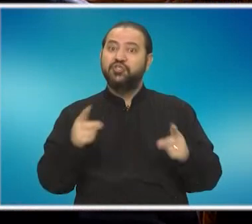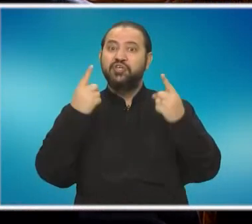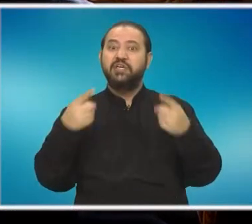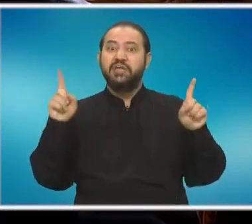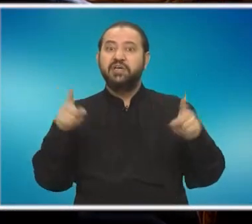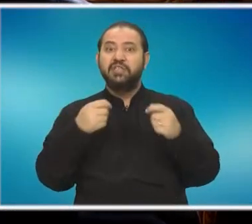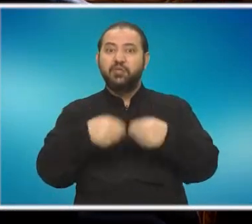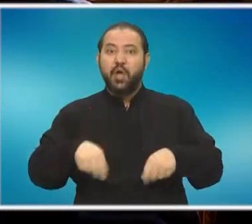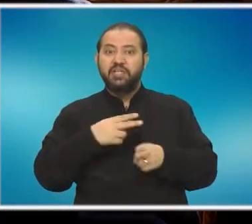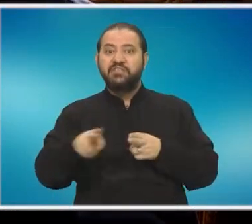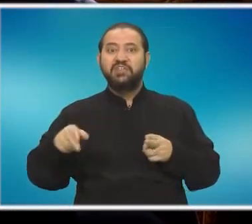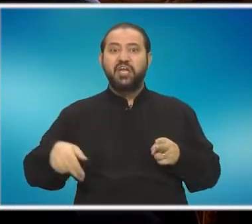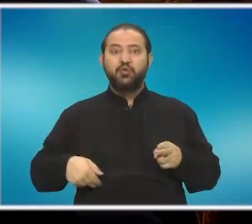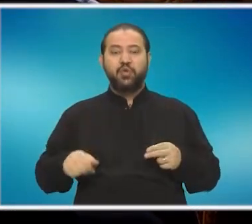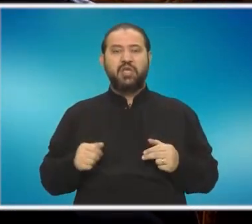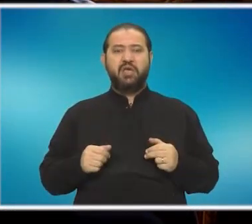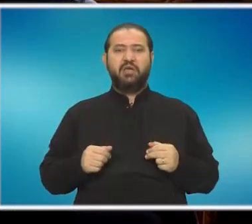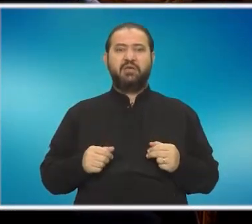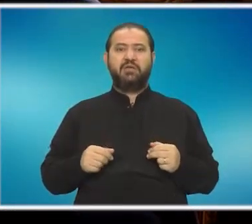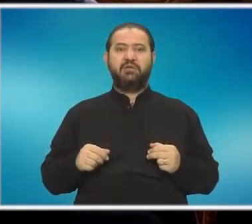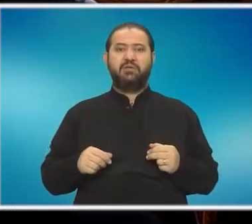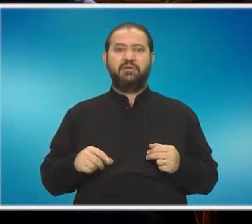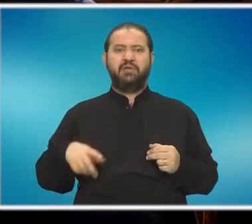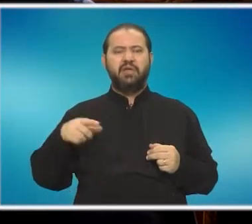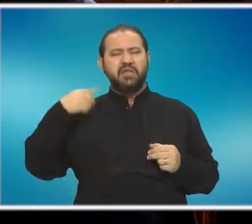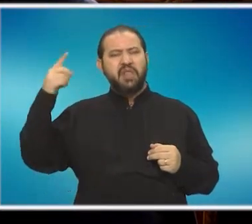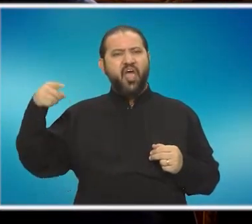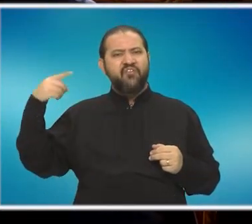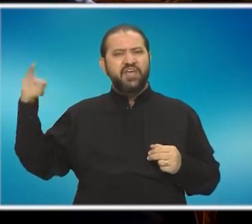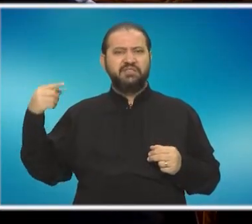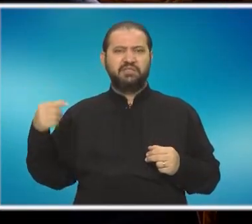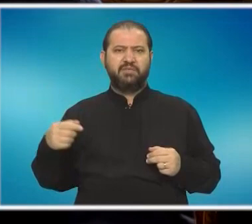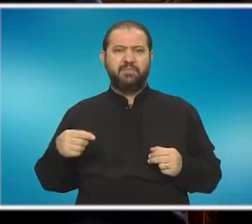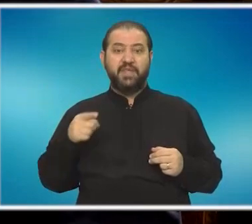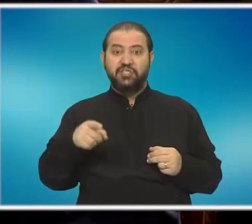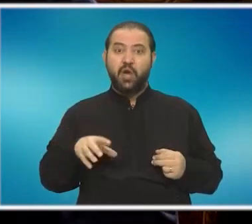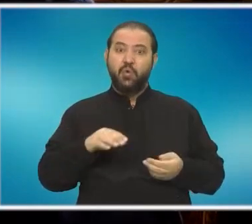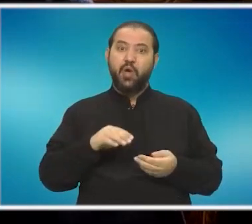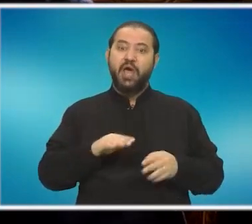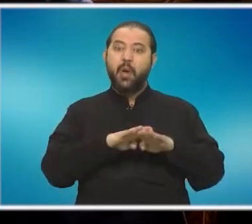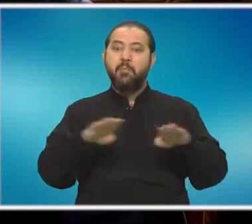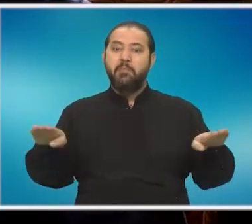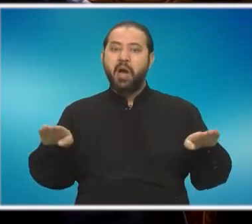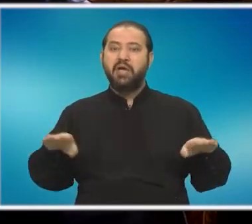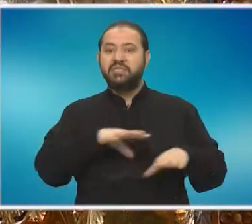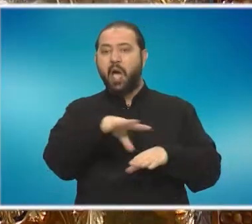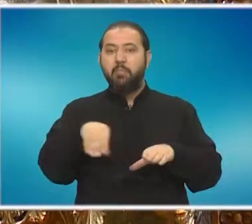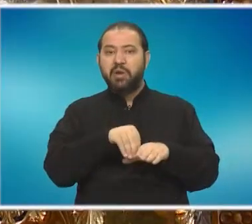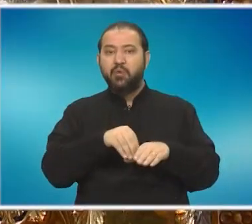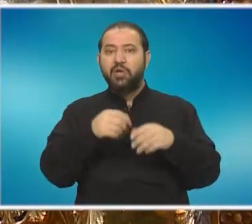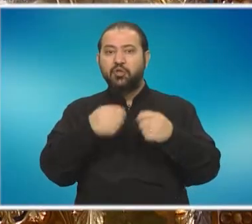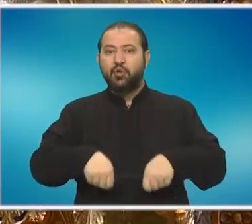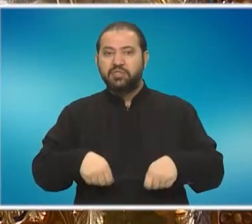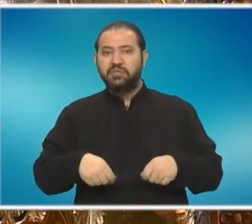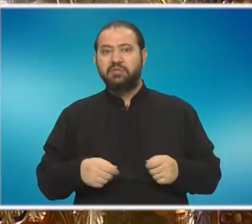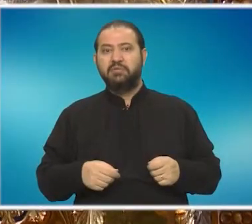slujba exact după note. E ceva de vis. Și acolo are loc masa socială. Diferite